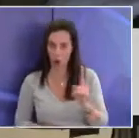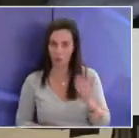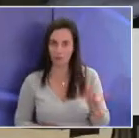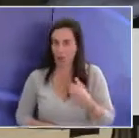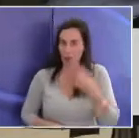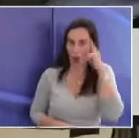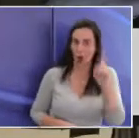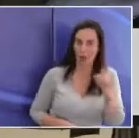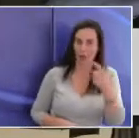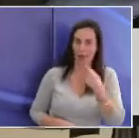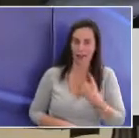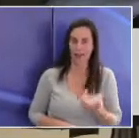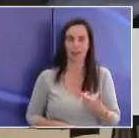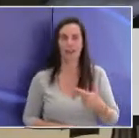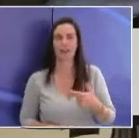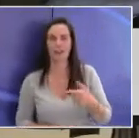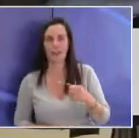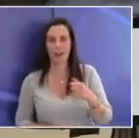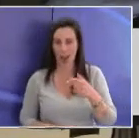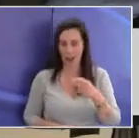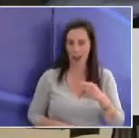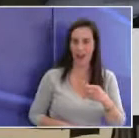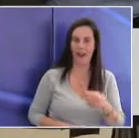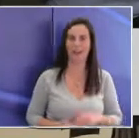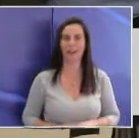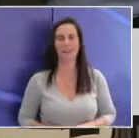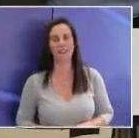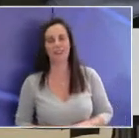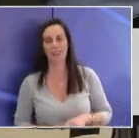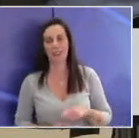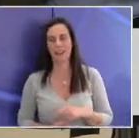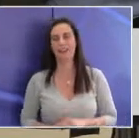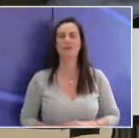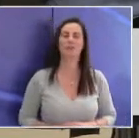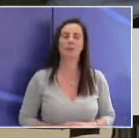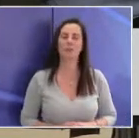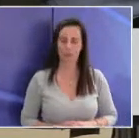לא יודע, אתה תגיד לי. אני יודע שאתה... פריימריז זה דבר קשוח. קשוח. טוב,